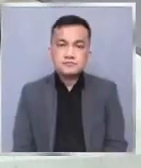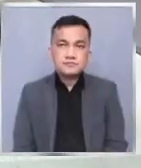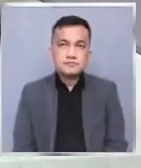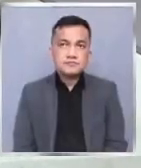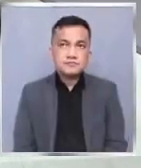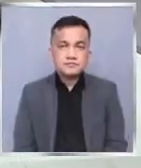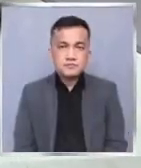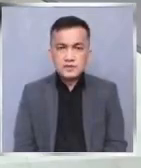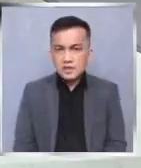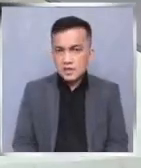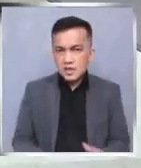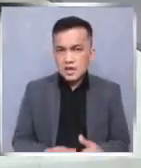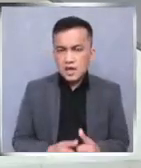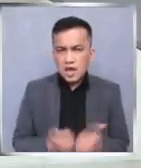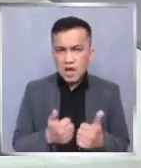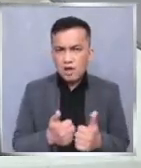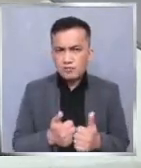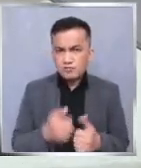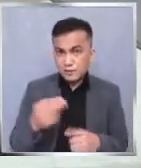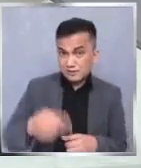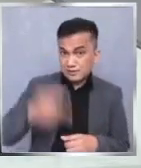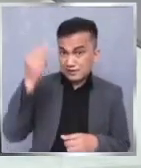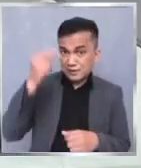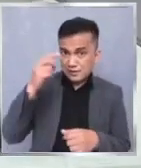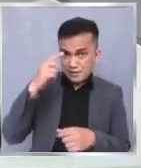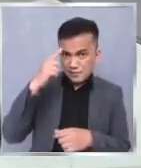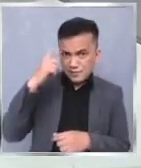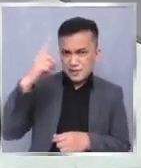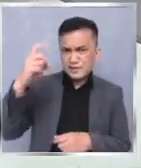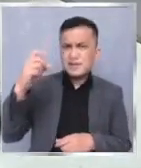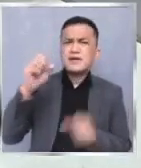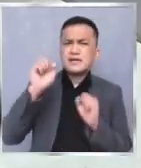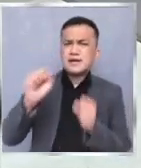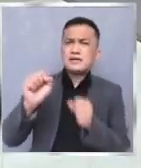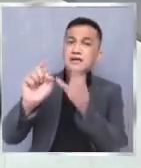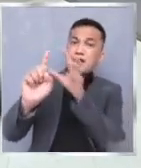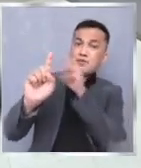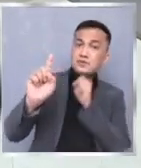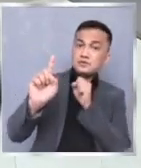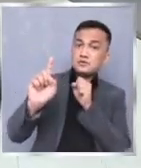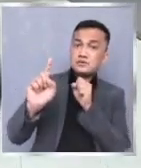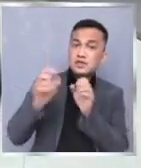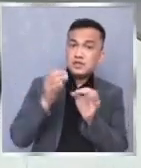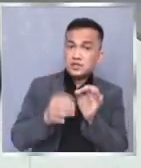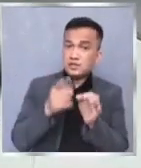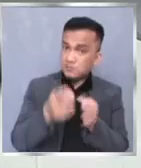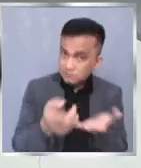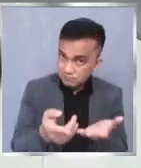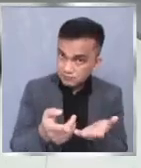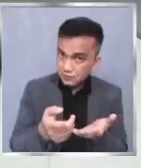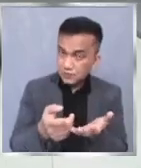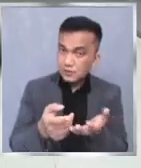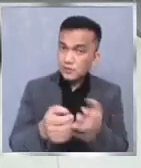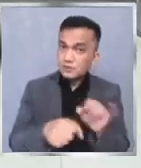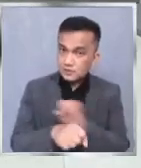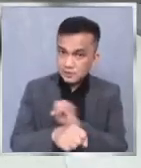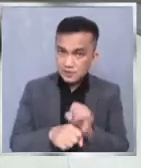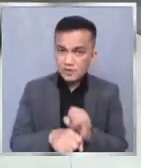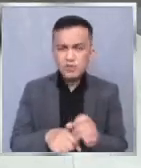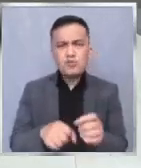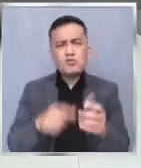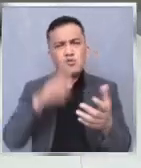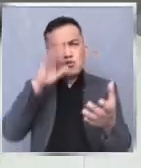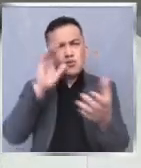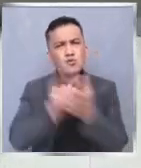naman katayog ang pangarap. Kayang abutin kung magsisikap. Yan ang kahanga-hangang